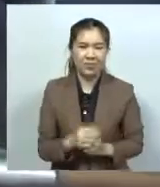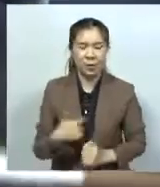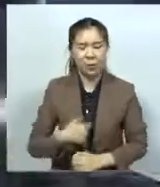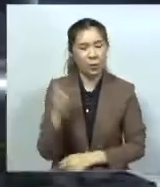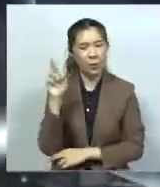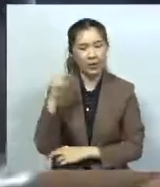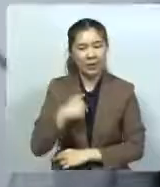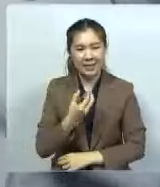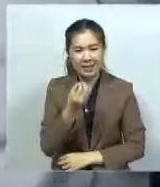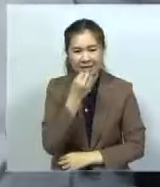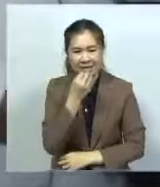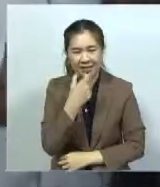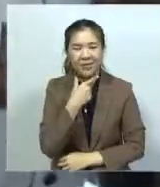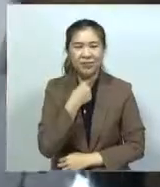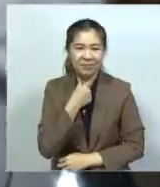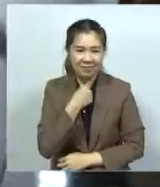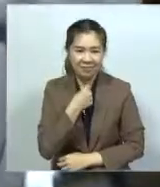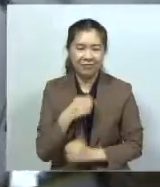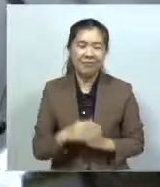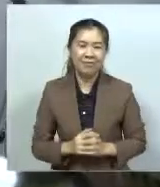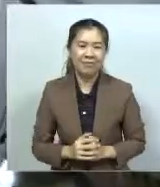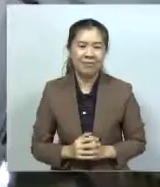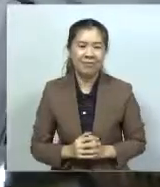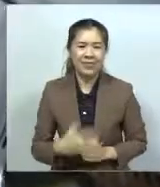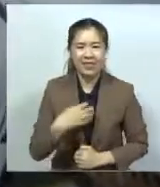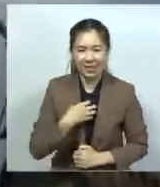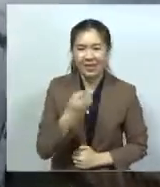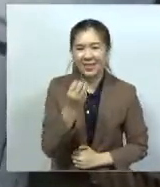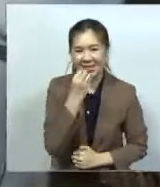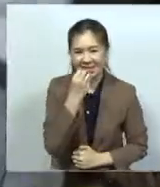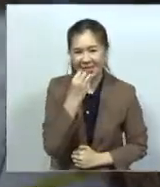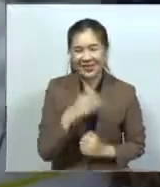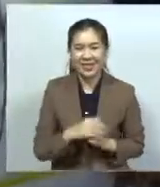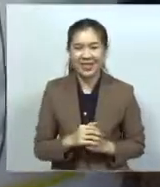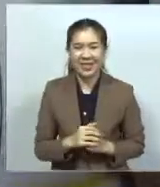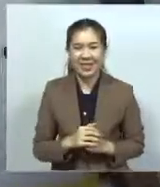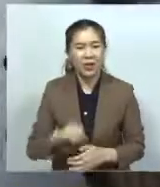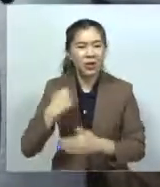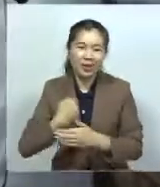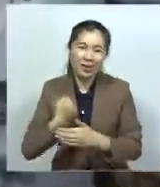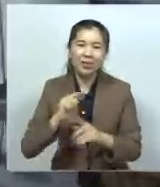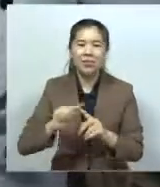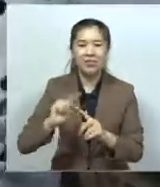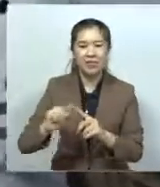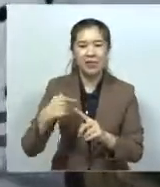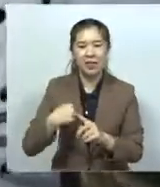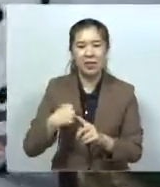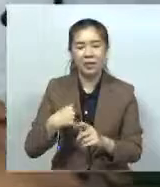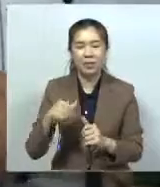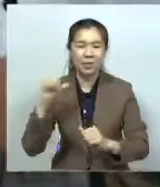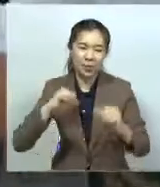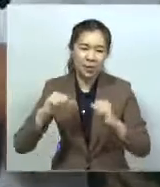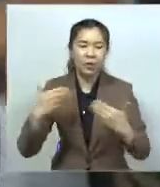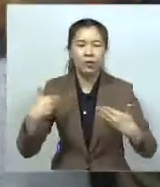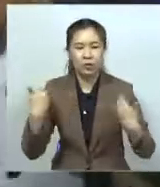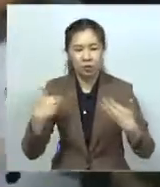นี่กำลังหิวเลยสร้างทั้งความเรียกน้ำย่อย อยากจะทานด้วยนะคะยกนิ้วไปด้วยตำไปด้วยนะคะมีสีสันมีความส